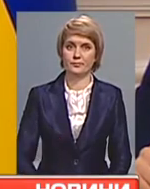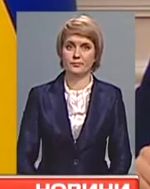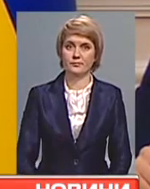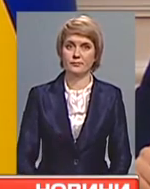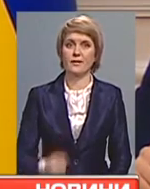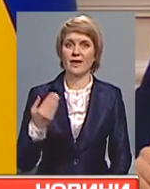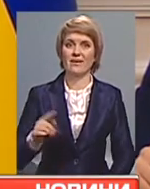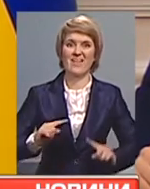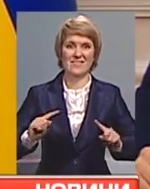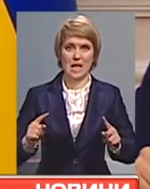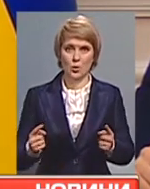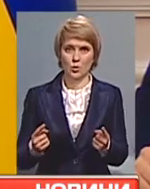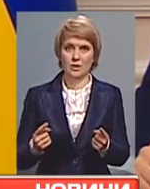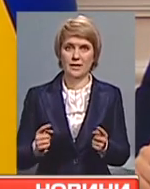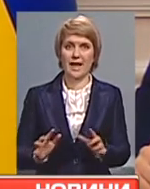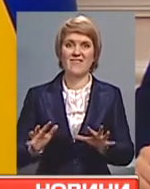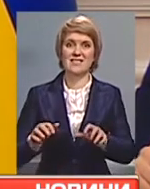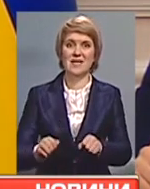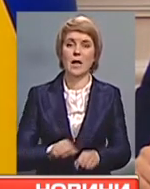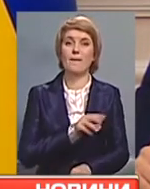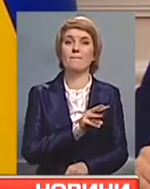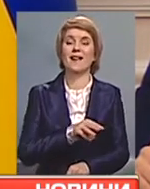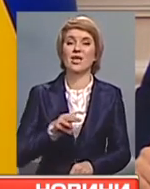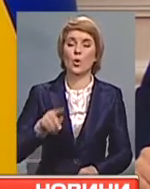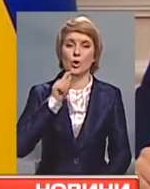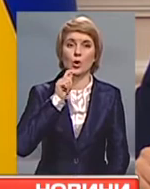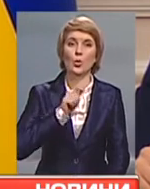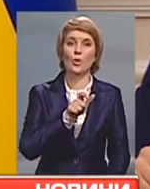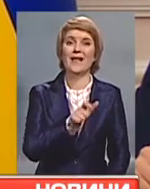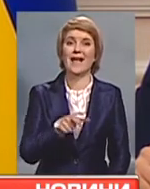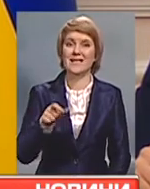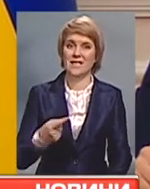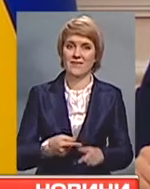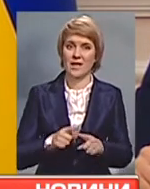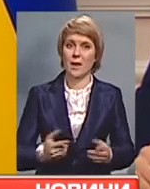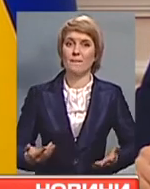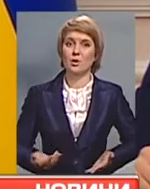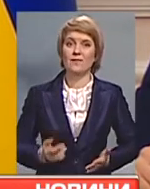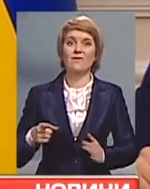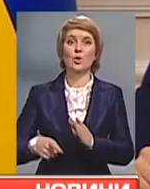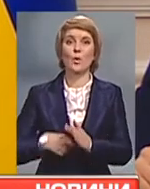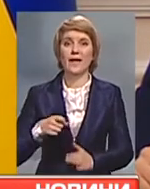Ви в заручники взяли мільйони українців, які проживають в Донецьку і Луганську.